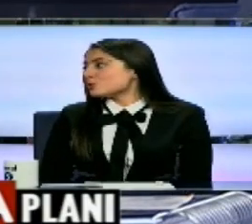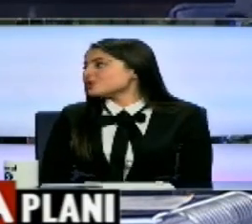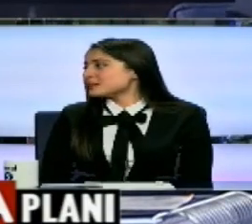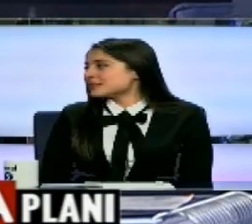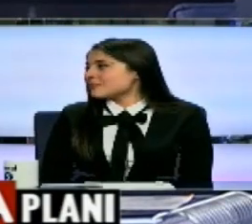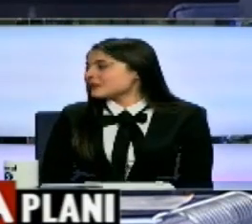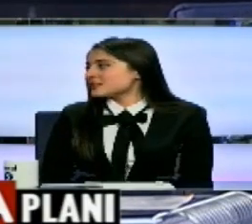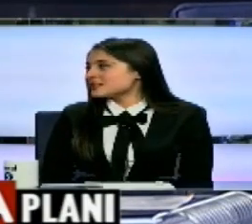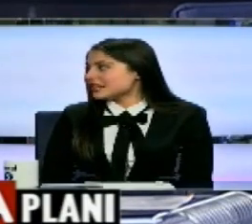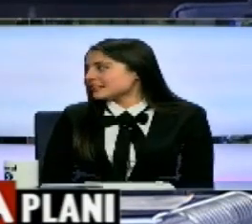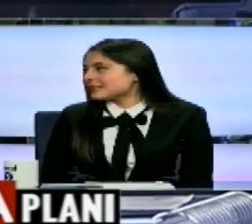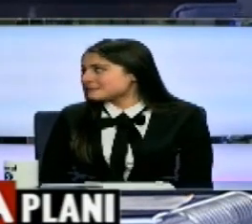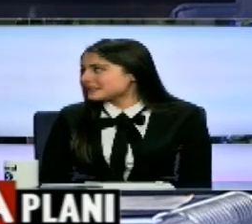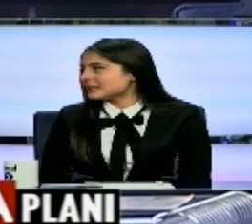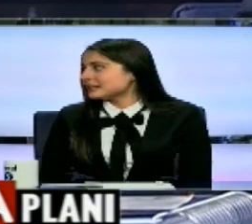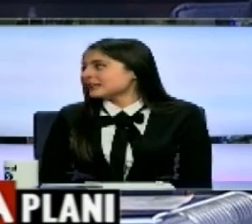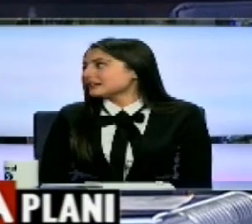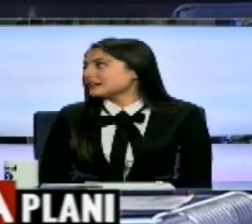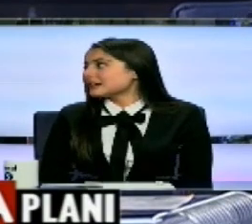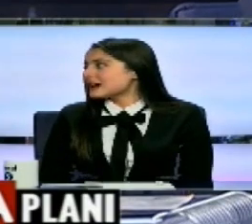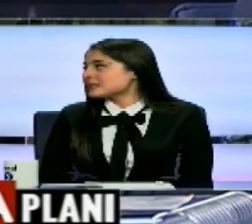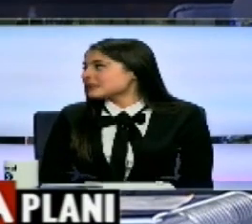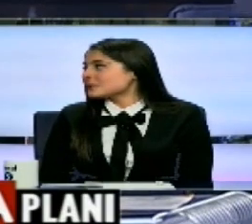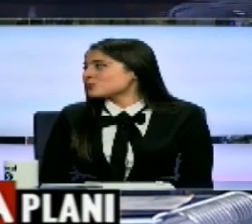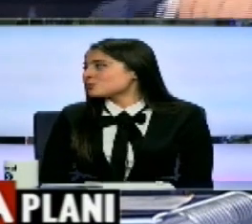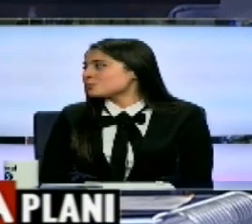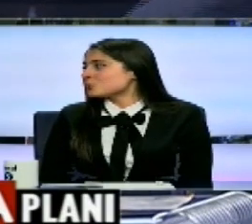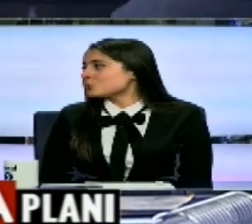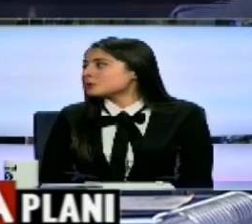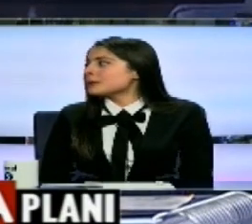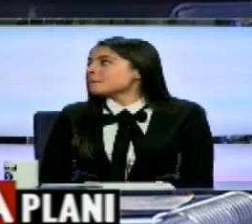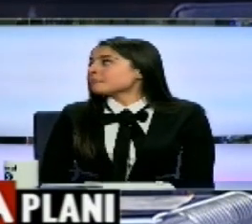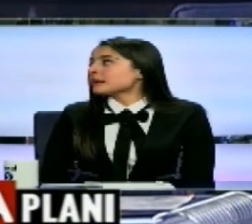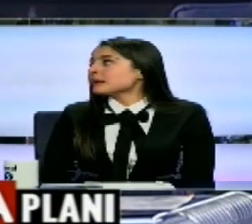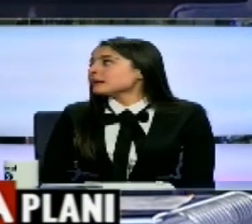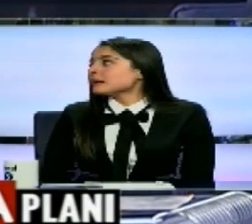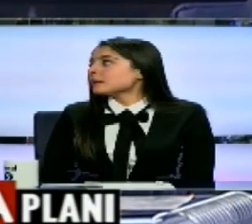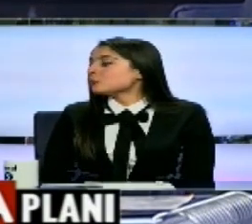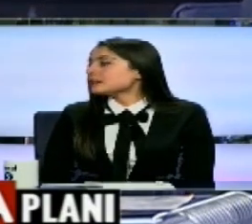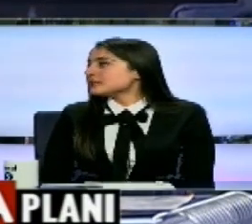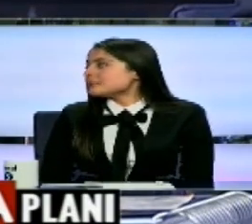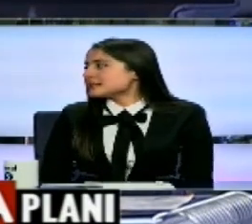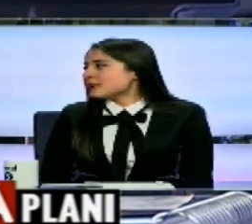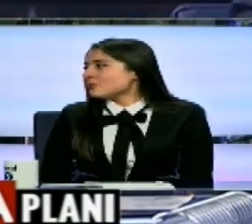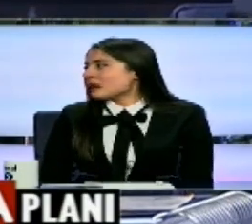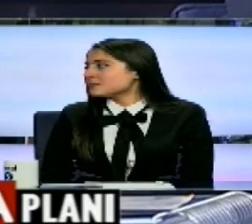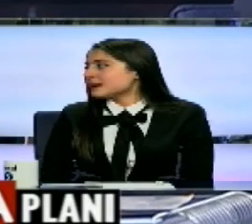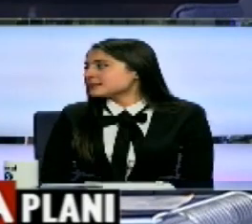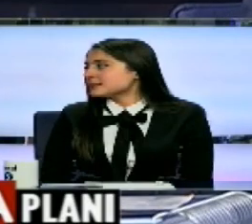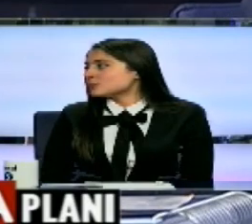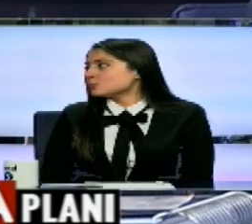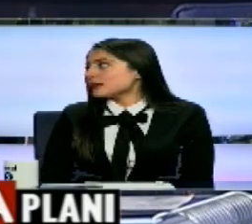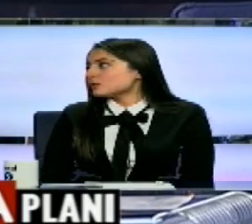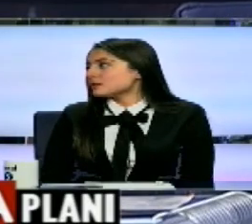unutmuyoruz hiçbir zaman için şehitlerimizi, gazilerimizi unutmuyoruz. Bu vatanı bize onlar